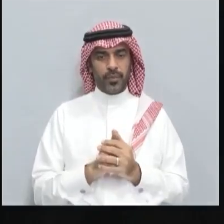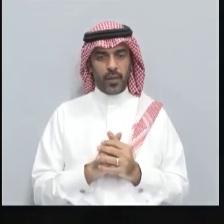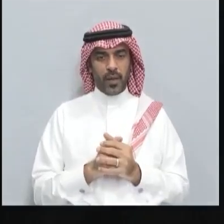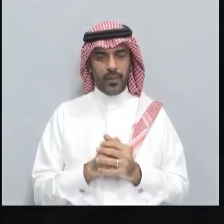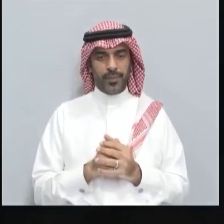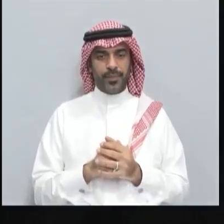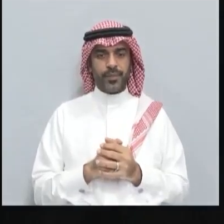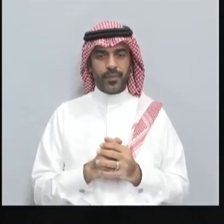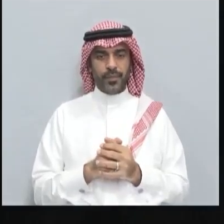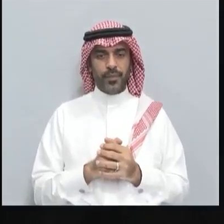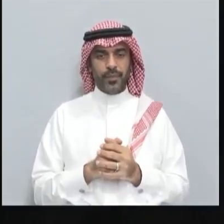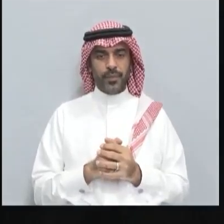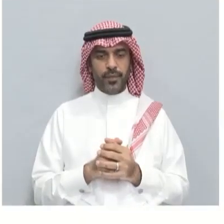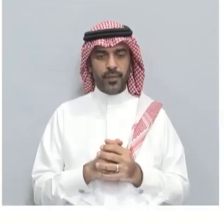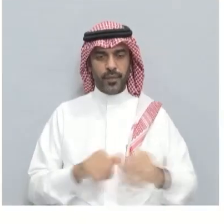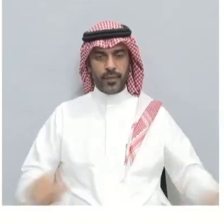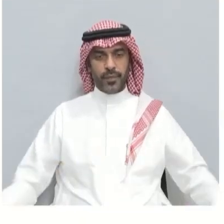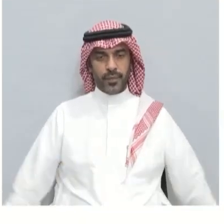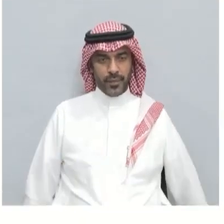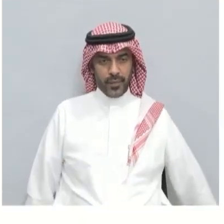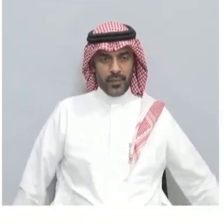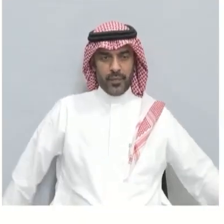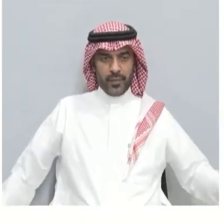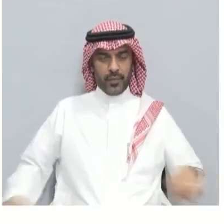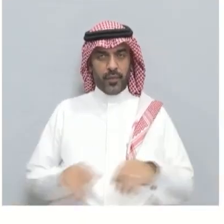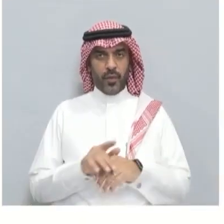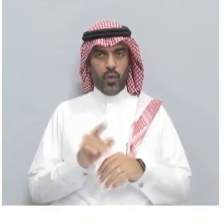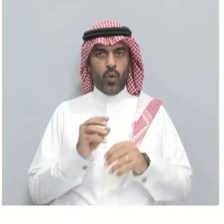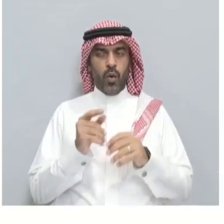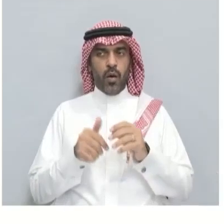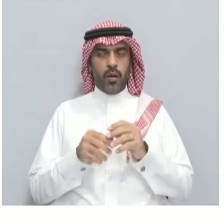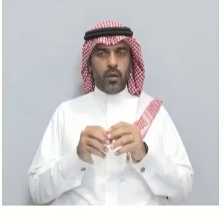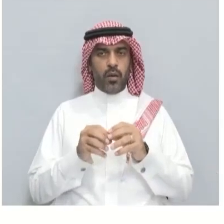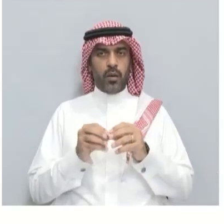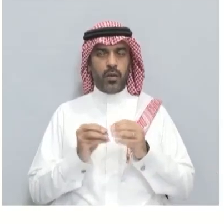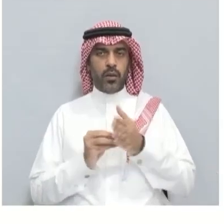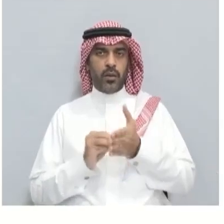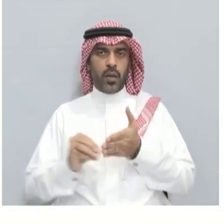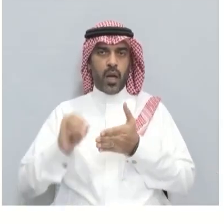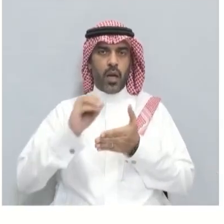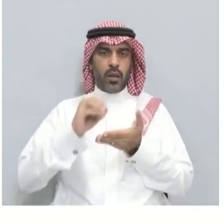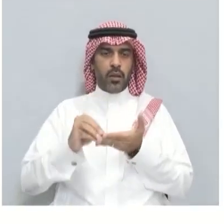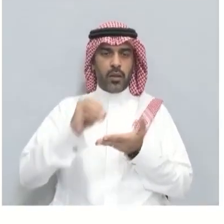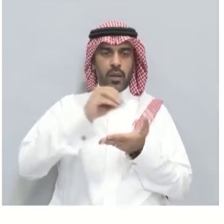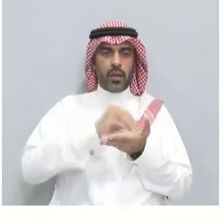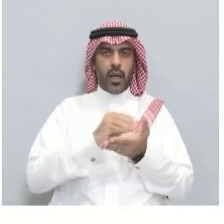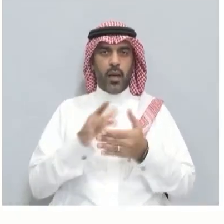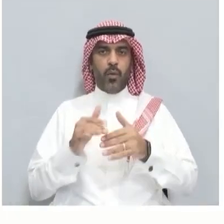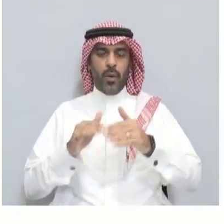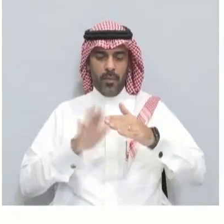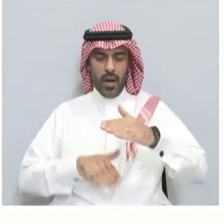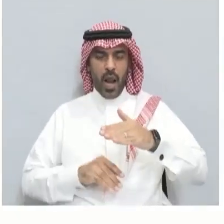موجات زلزاليه موجات تصدر عن الزلزال تنتقل عبر ماذا تنتقل عبر ماده هذه الماده الارض وعلى